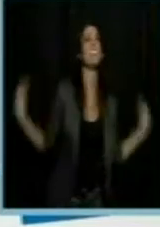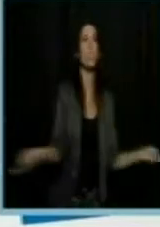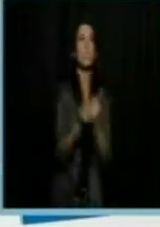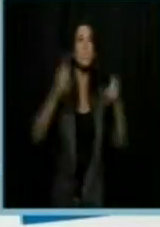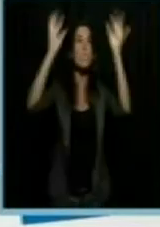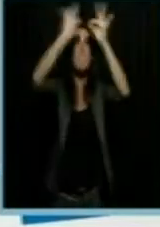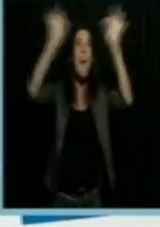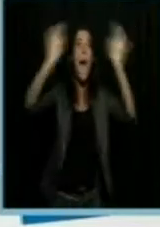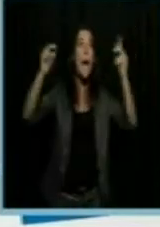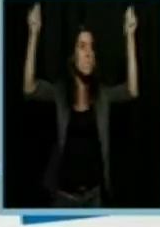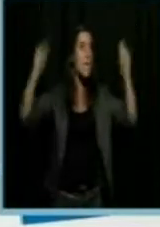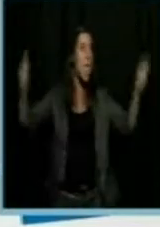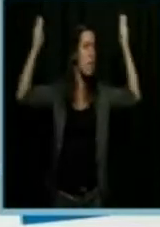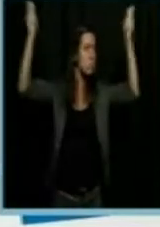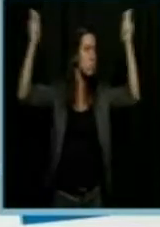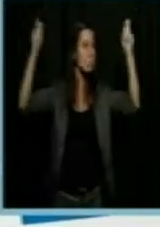Aldo Pecora.